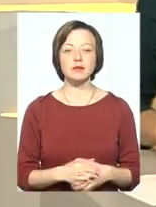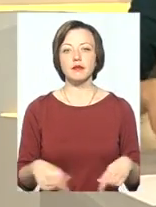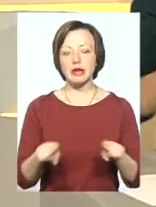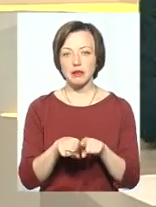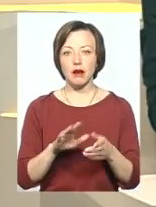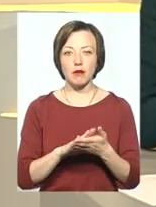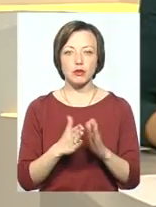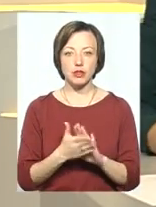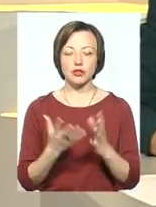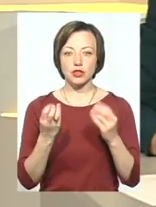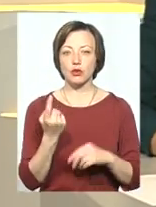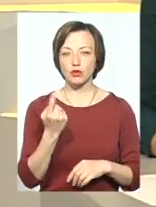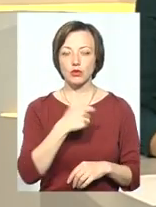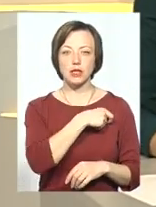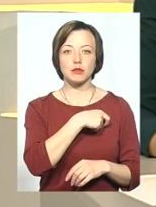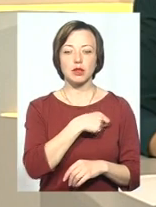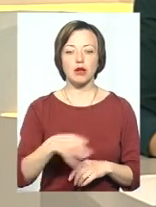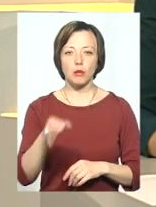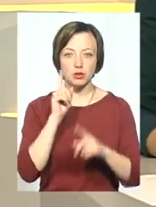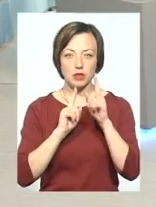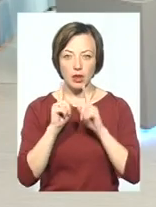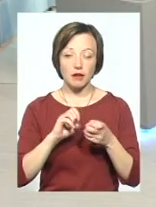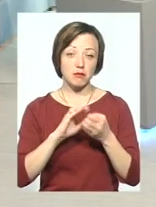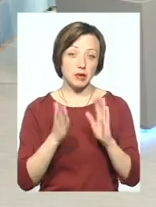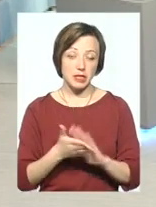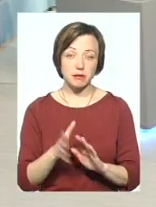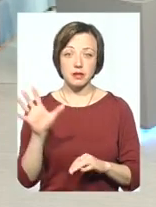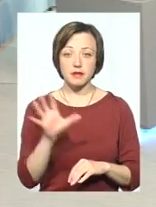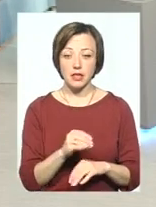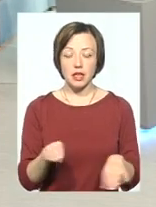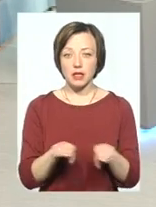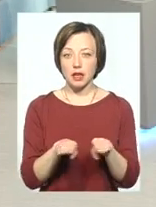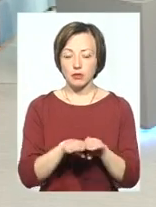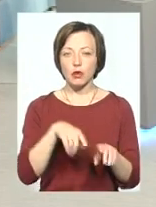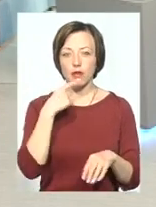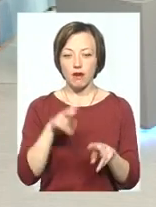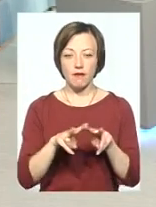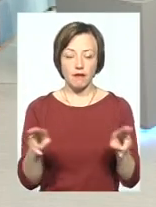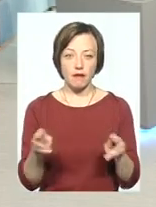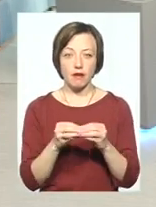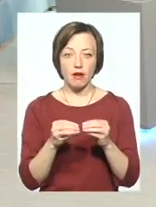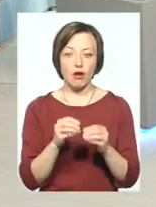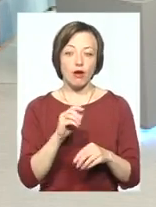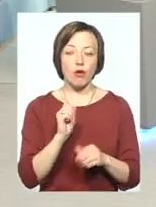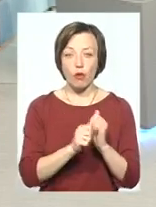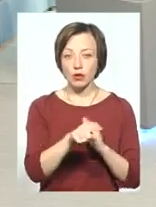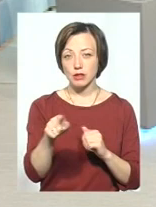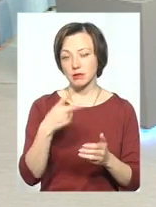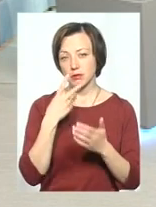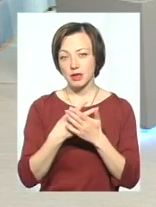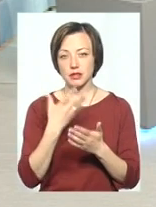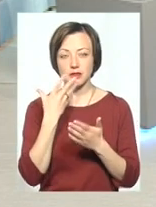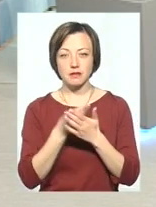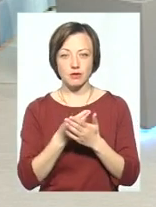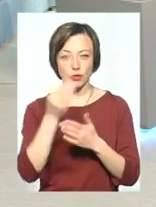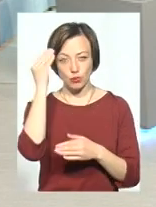Така позиція ще одного депутата обласної ради. В принципі, всі начебто говорять про одне і те саме, але кожен бачить